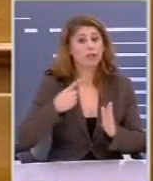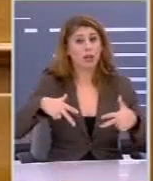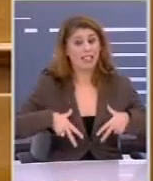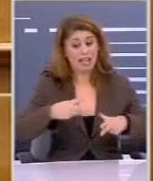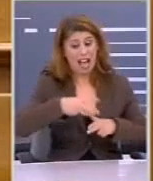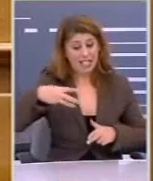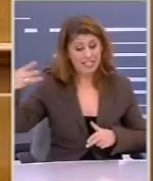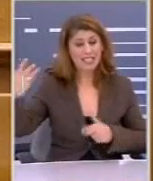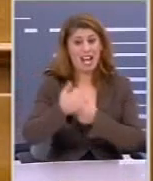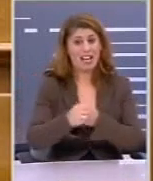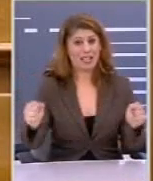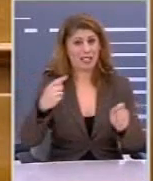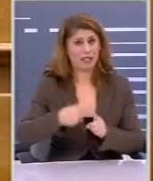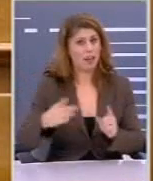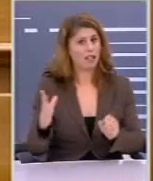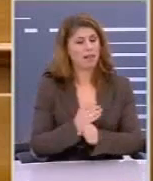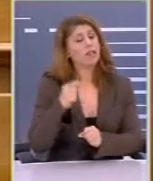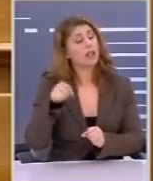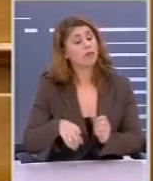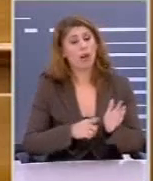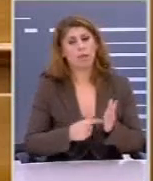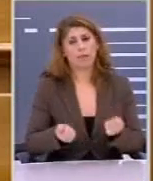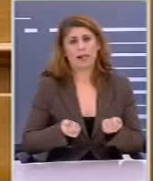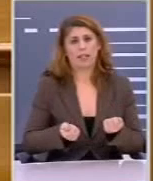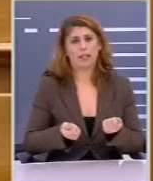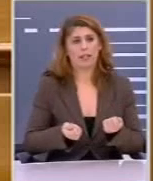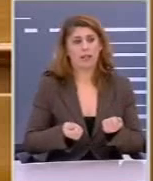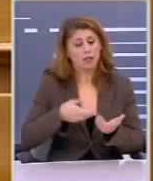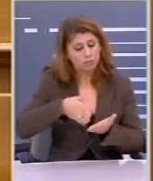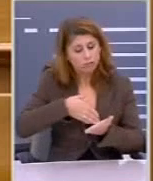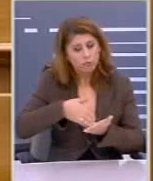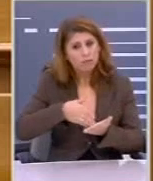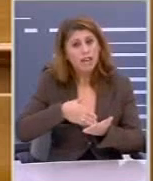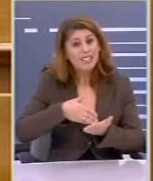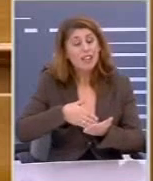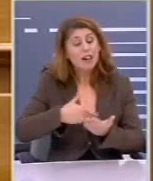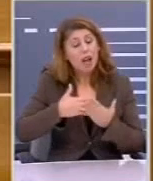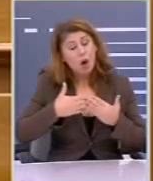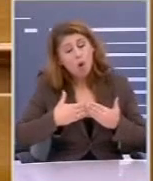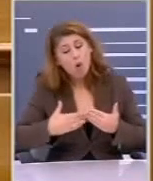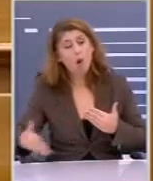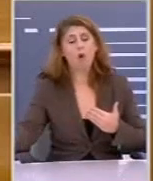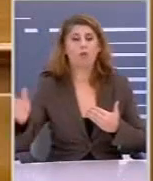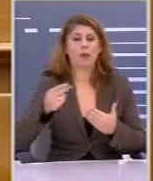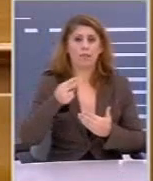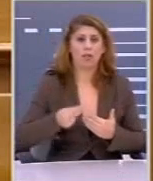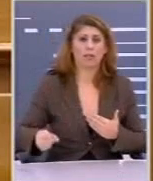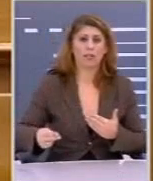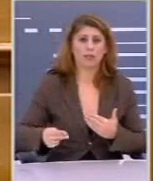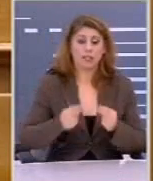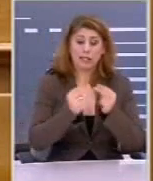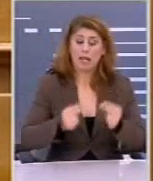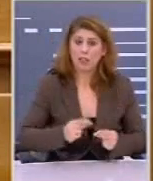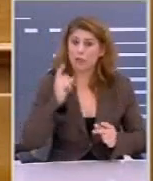ΣΥΡΙΖΑ Αρεξαρτήτων Ελλήνων κατάφερε, και έτσι έπρεπε να γίνει, για να διαλευκανθεί η όλη υπόθεση και να λυθούν όλες οι